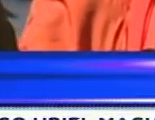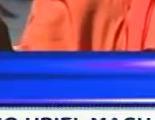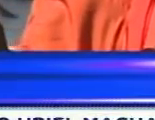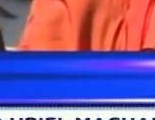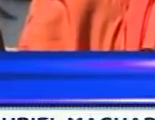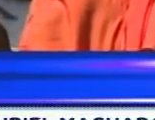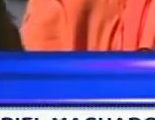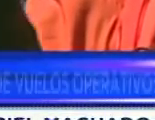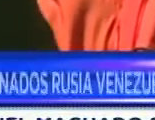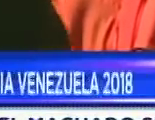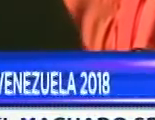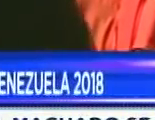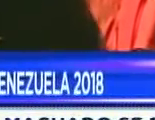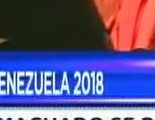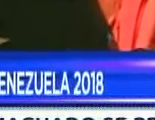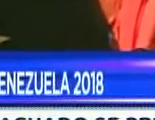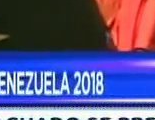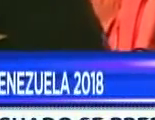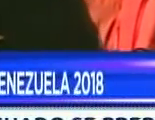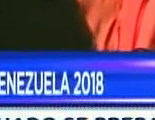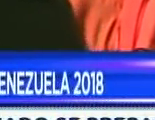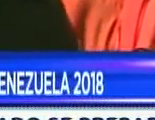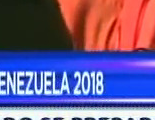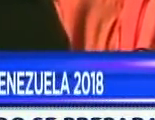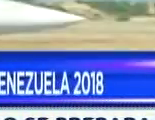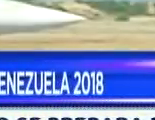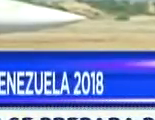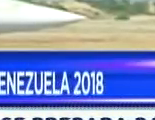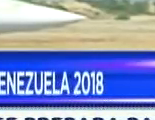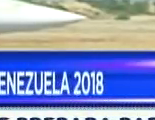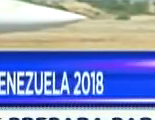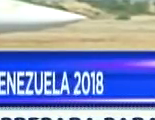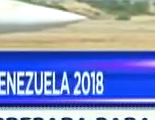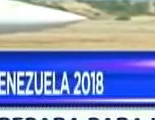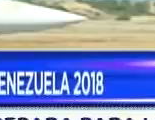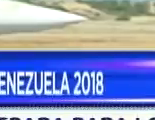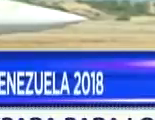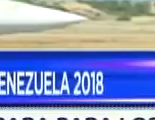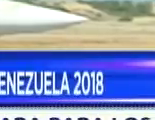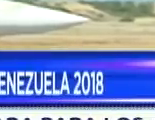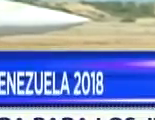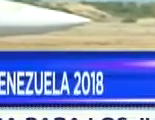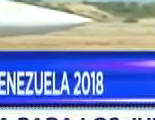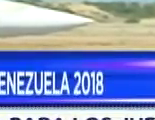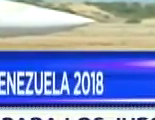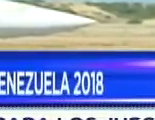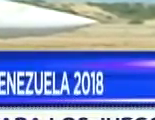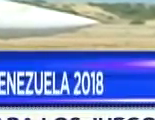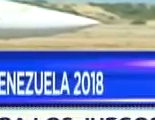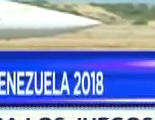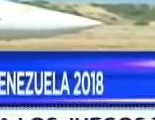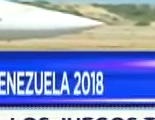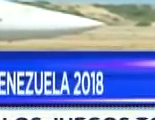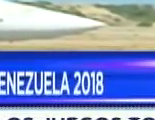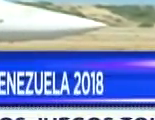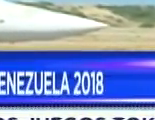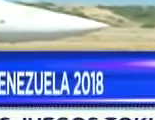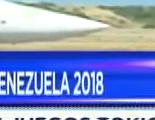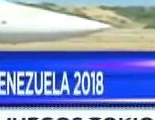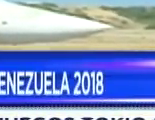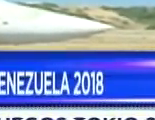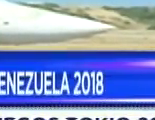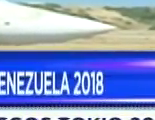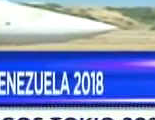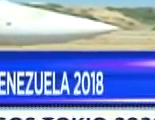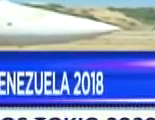nuestro comandante Hugo Chávez. Приветствуем вас здесь, на земле, героической земле Симона Боливара и команданта